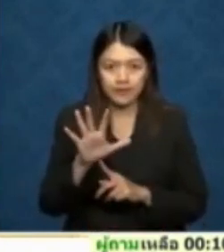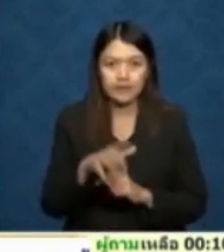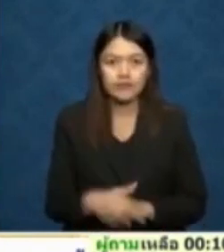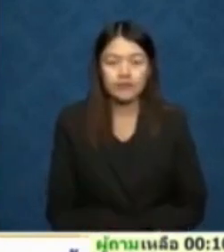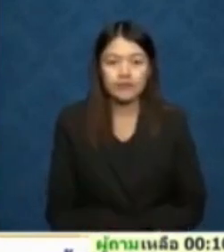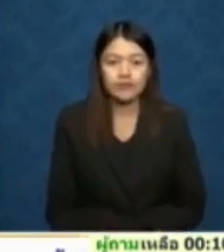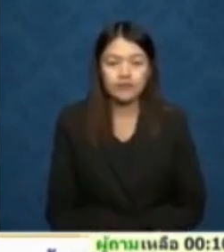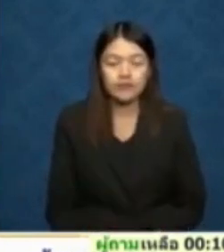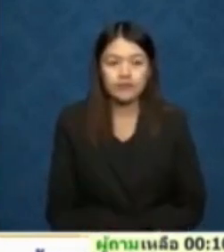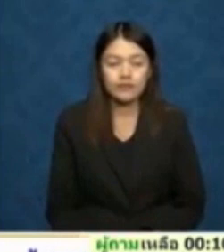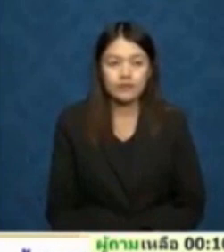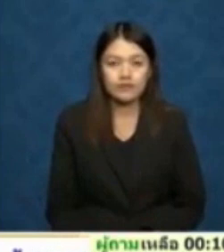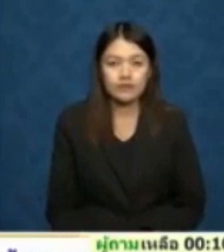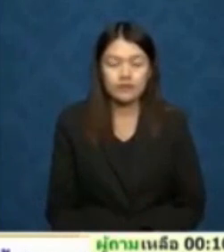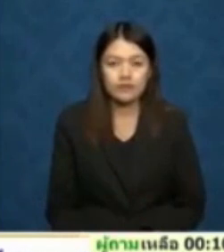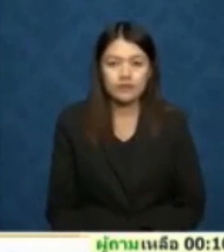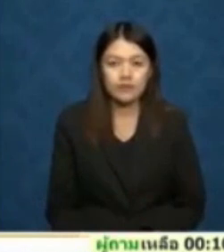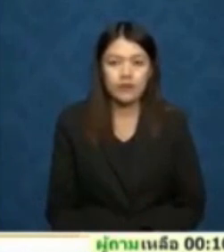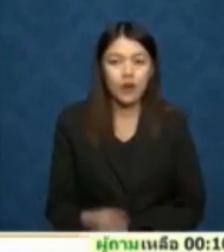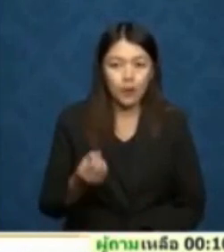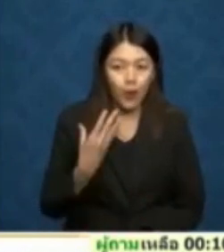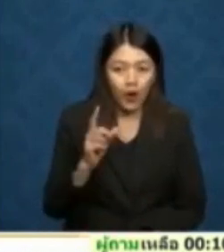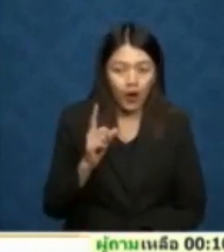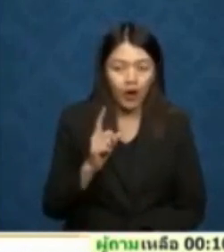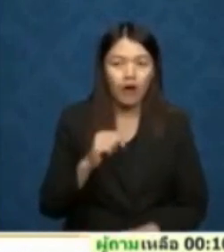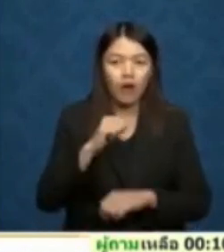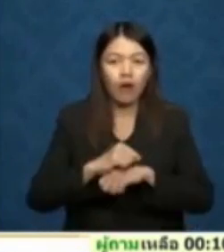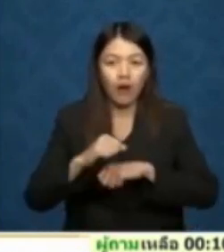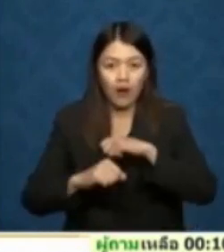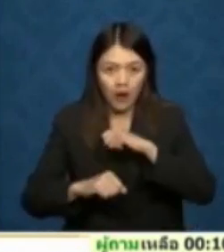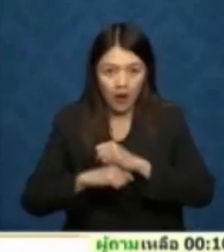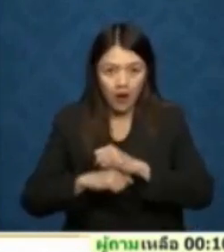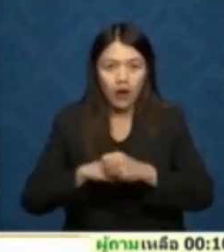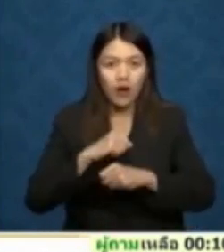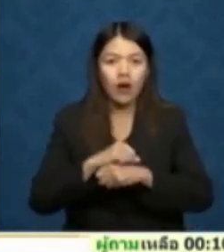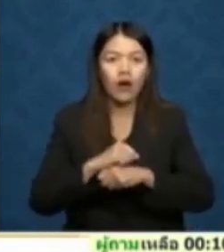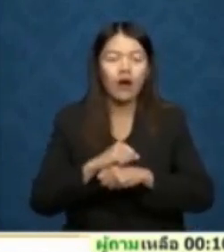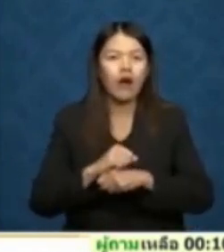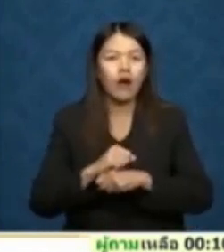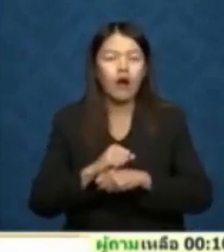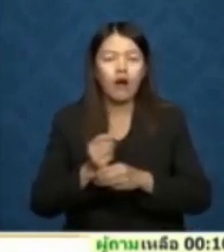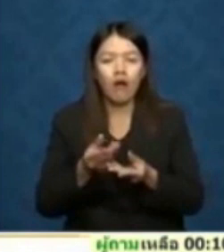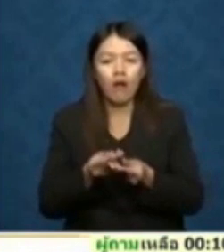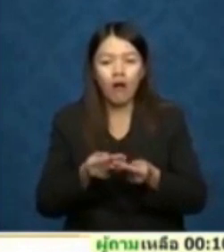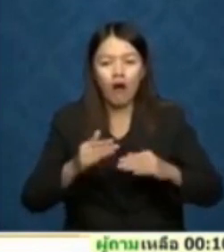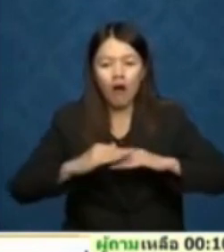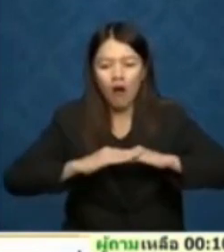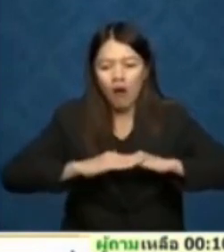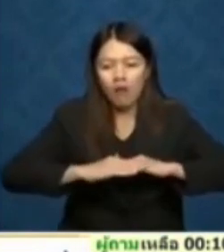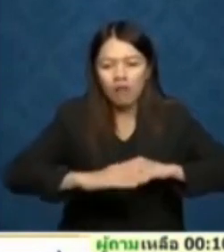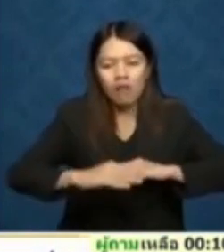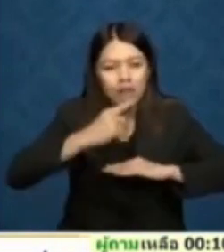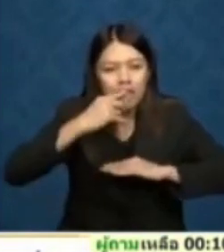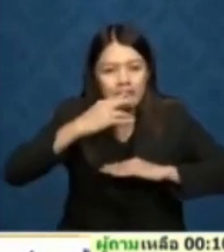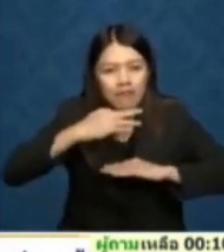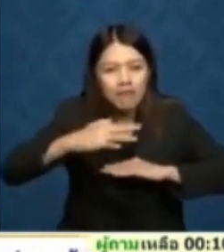านได้กล่าวถึงการก่อสร้างที่รุกล้ำพื้นที่ชายหาดสาธารณะและพื้น